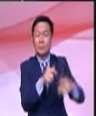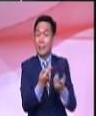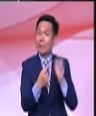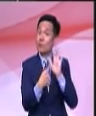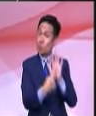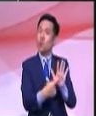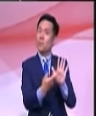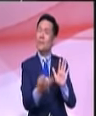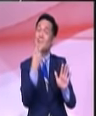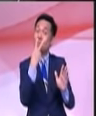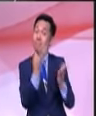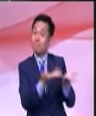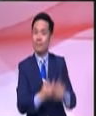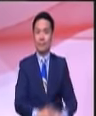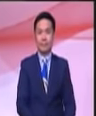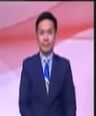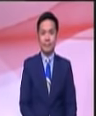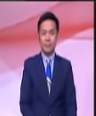Contohnya,